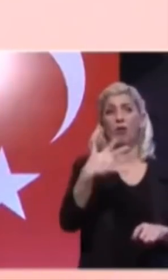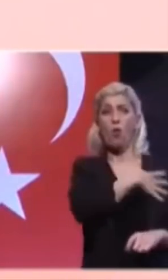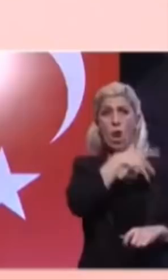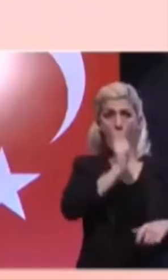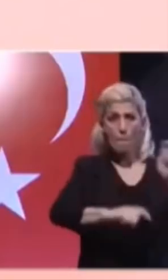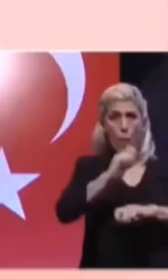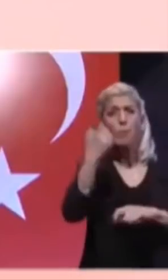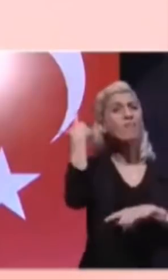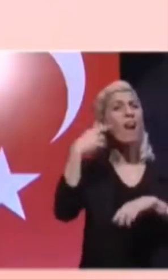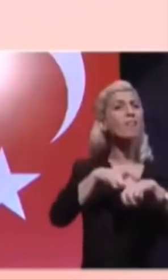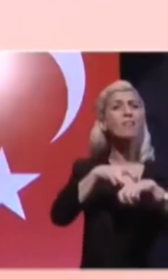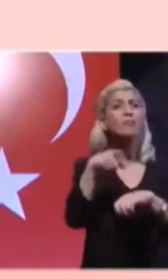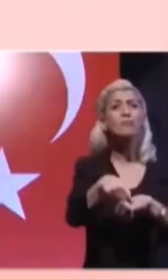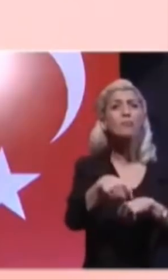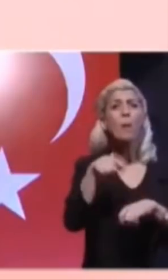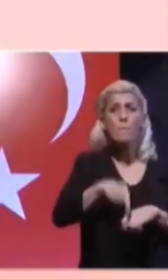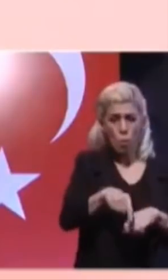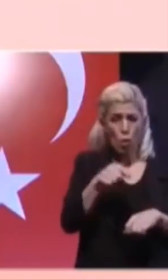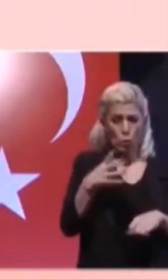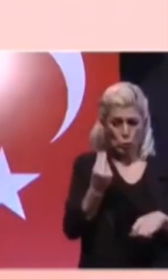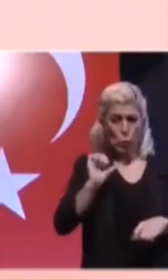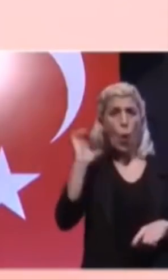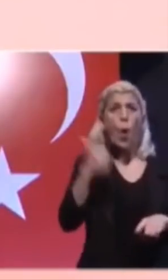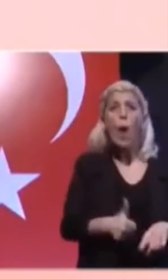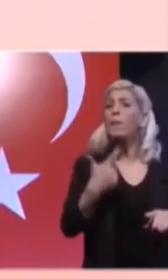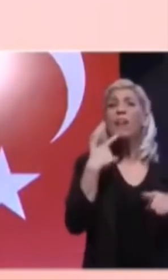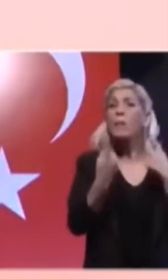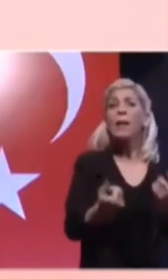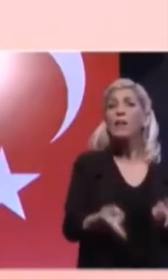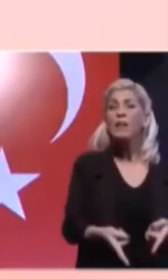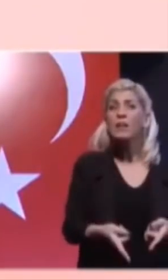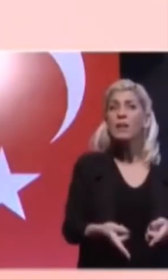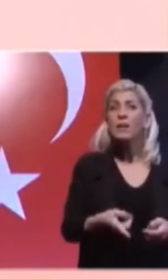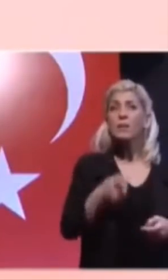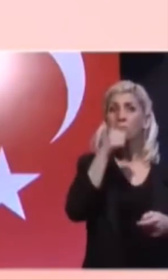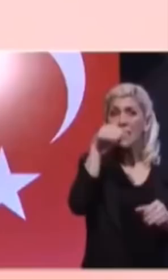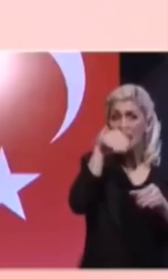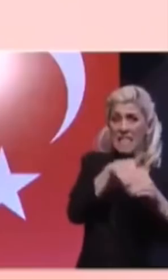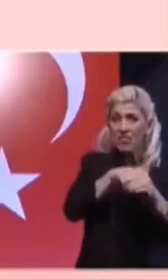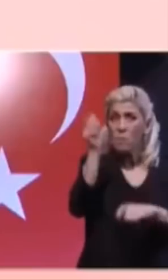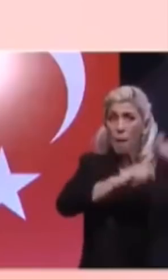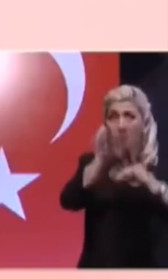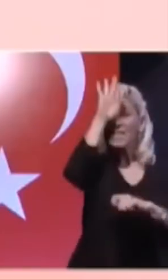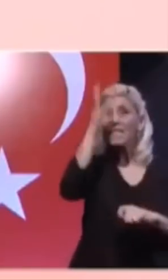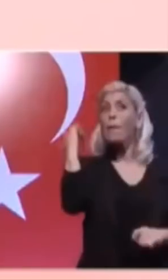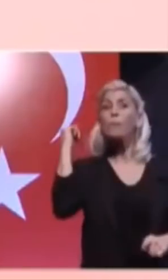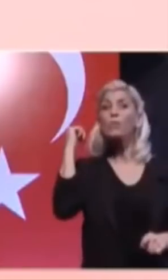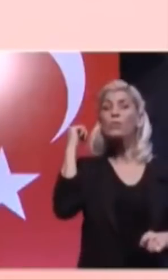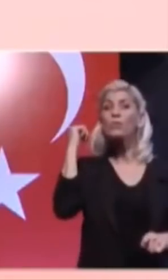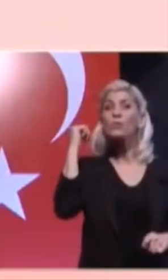farkı, 17 bin oy farkı, 14 bin oy farkı. Hayır, burada denildi ki sahtekarlık